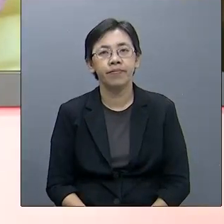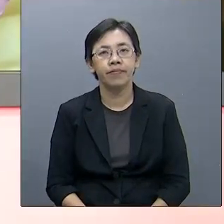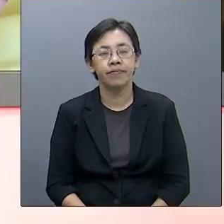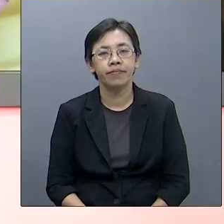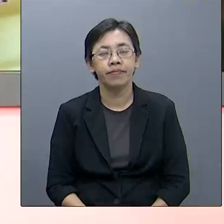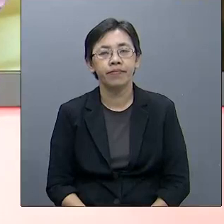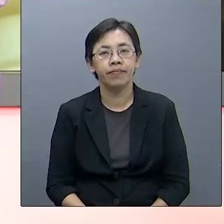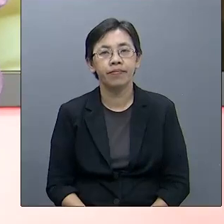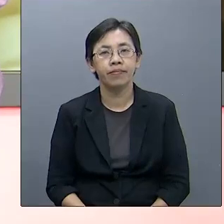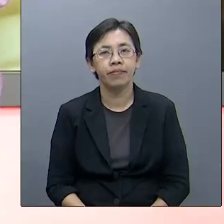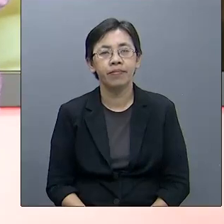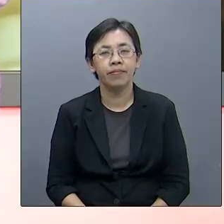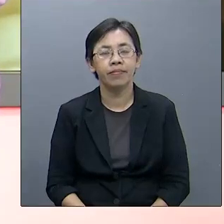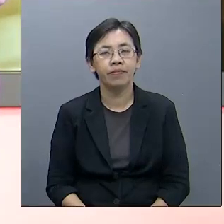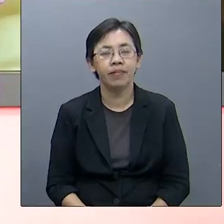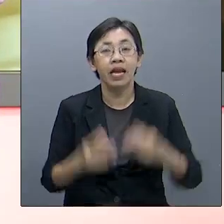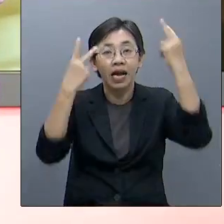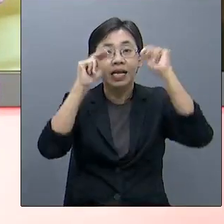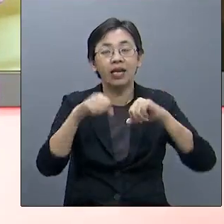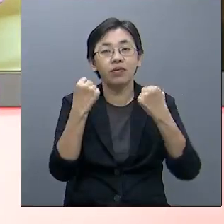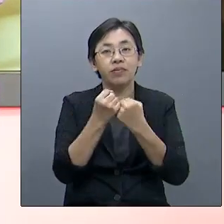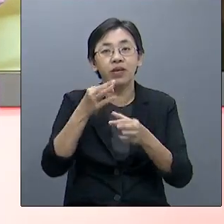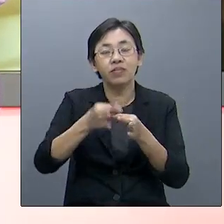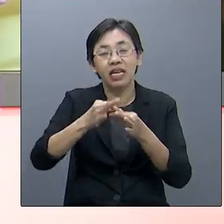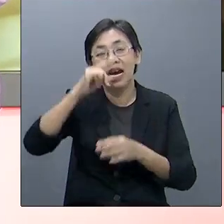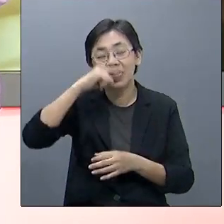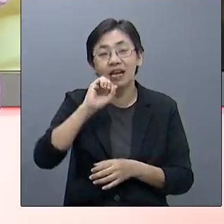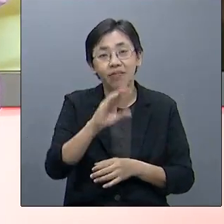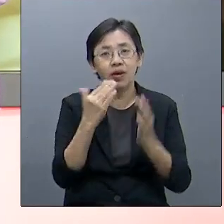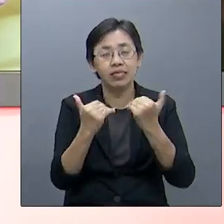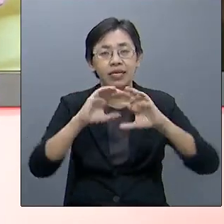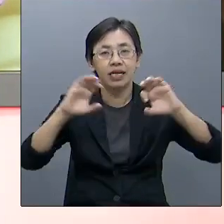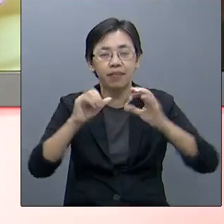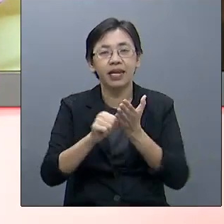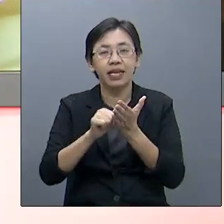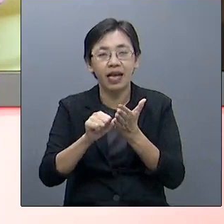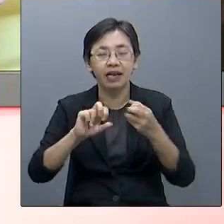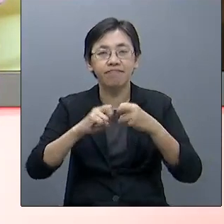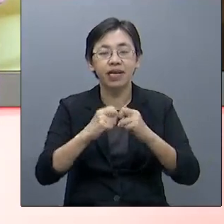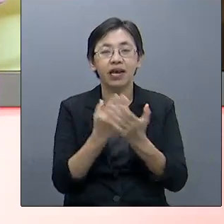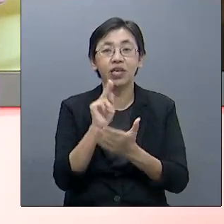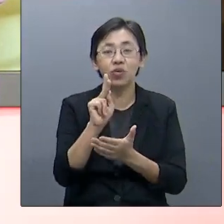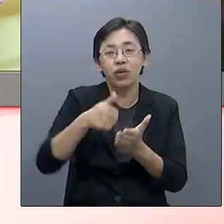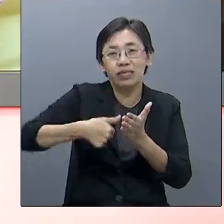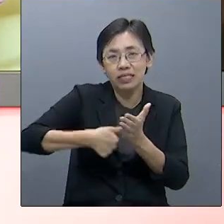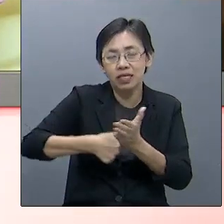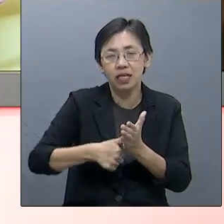นายพยงศรีวณิชประธานสมาคมธนาคารไทยนะคะบอกว่ารัฐบาลค่ะเตรียมแถลงแก้หนี้ในวันนี้นะคะธนาคาร